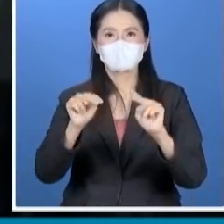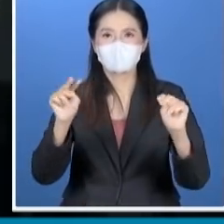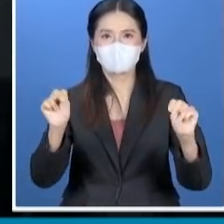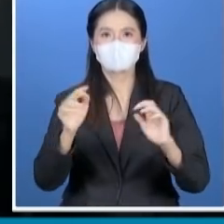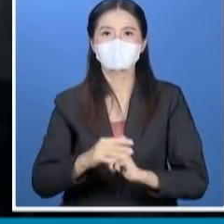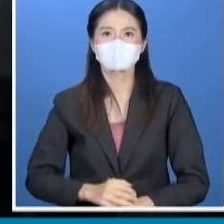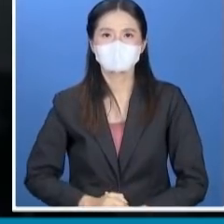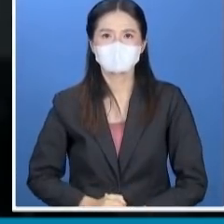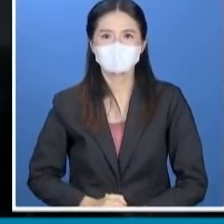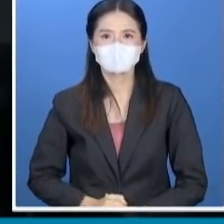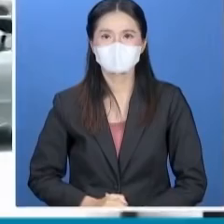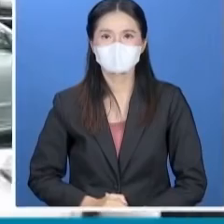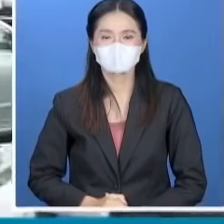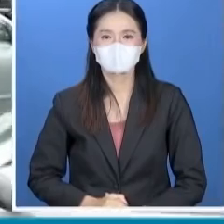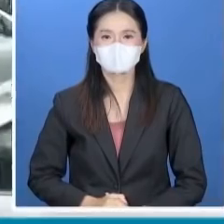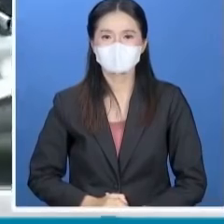รี